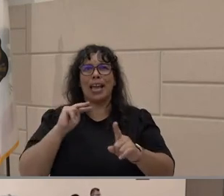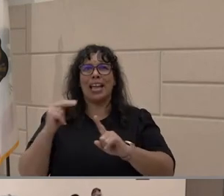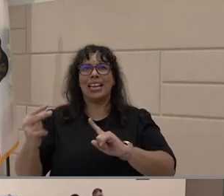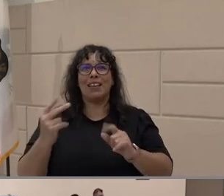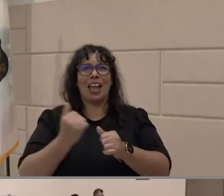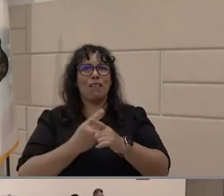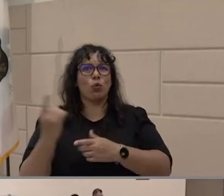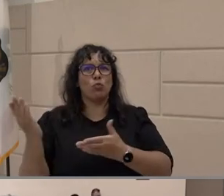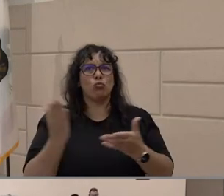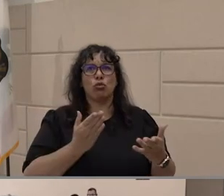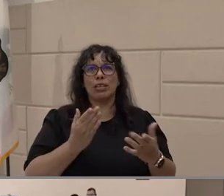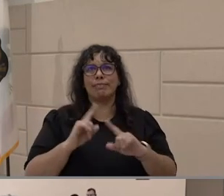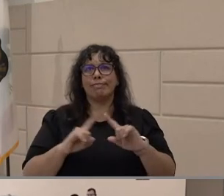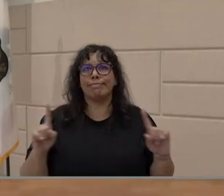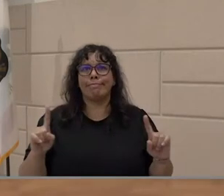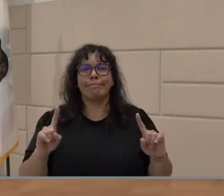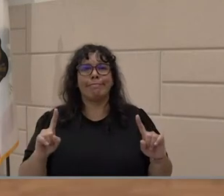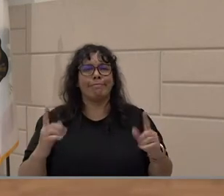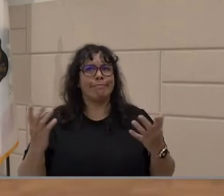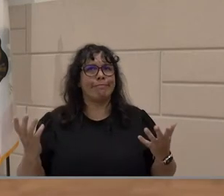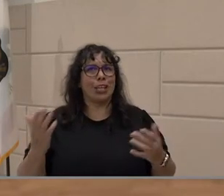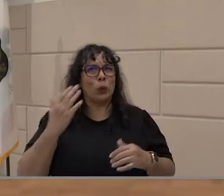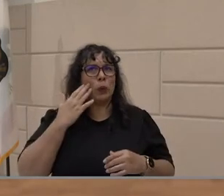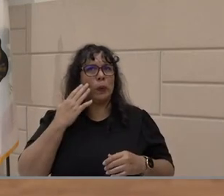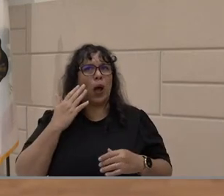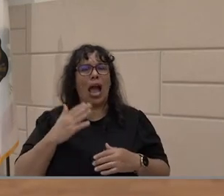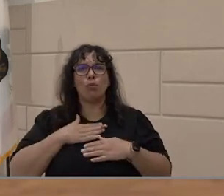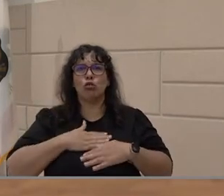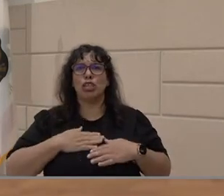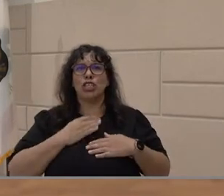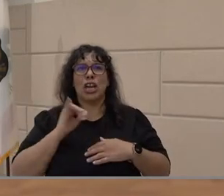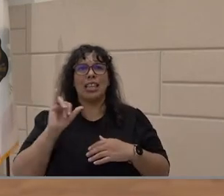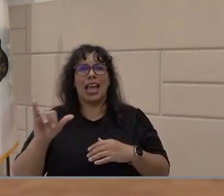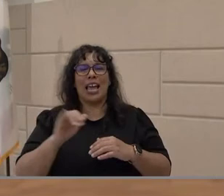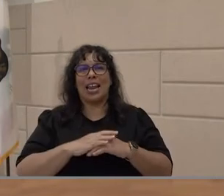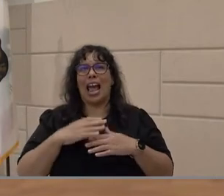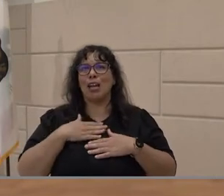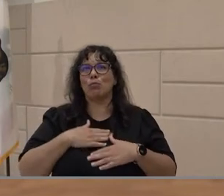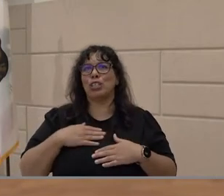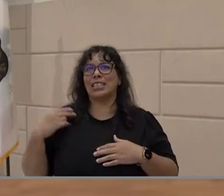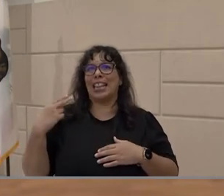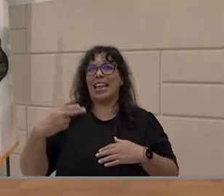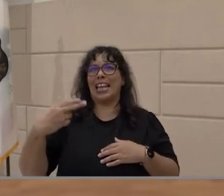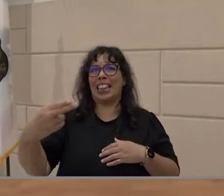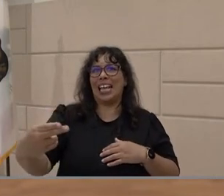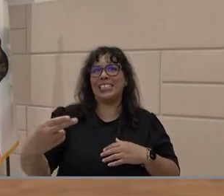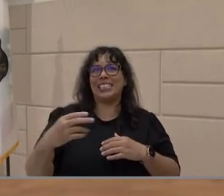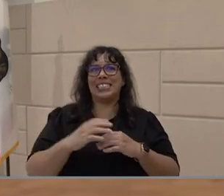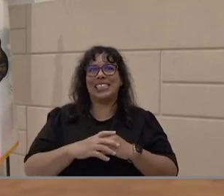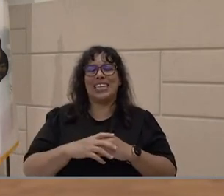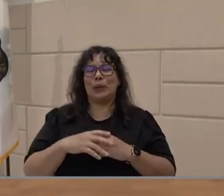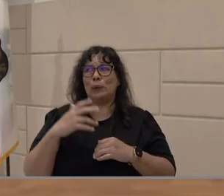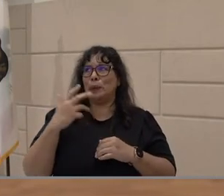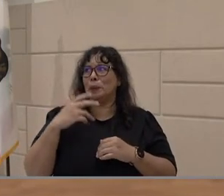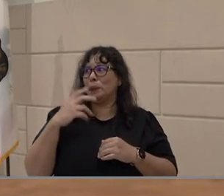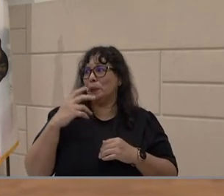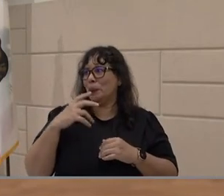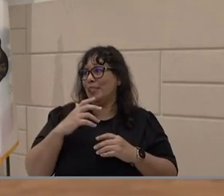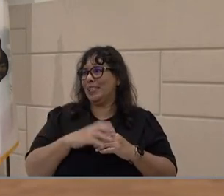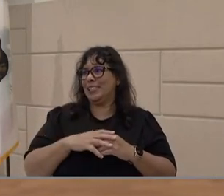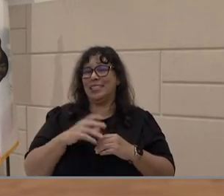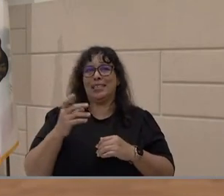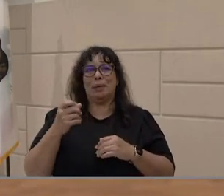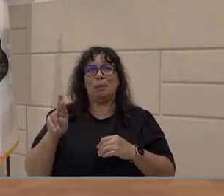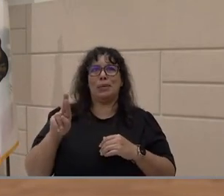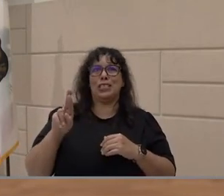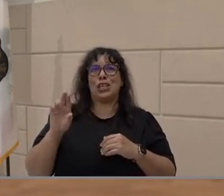ត់អរគុណចំពោះឱកាសយល់ឃើញម្នាក់ម្នាក់ដែលលើកបង្ហាញគាត់អរគុណចំពោះសកម្មភាពស្